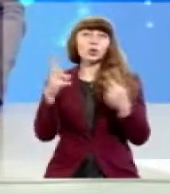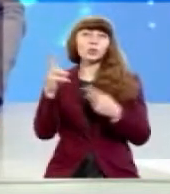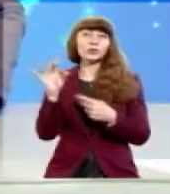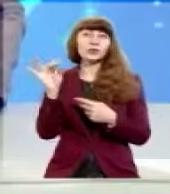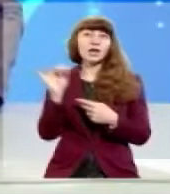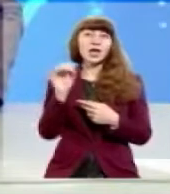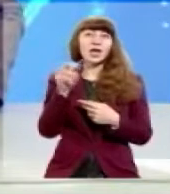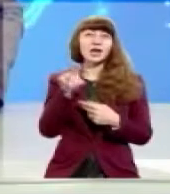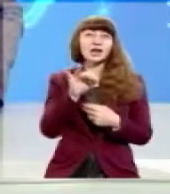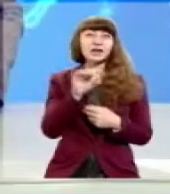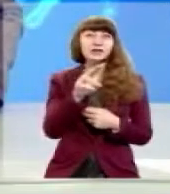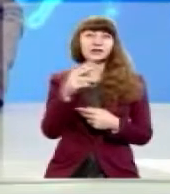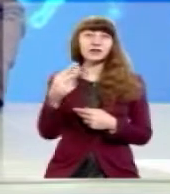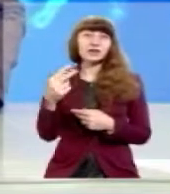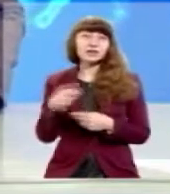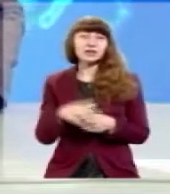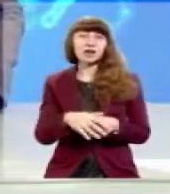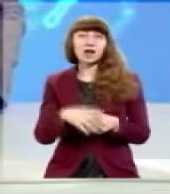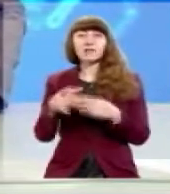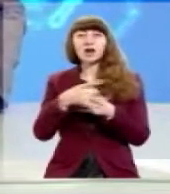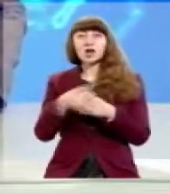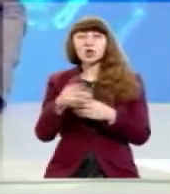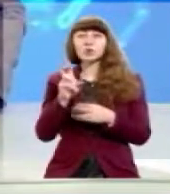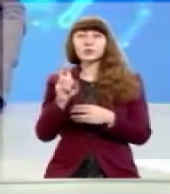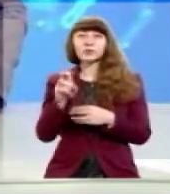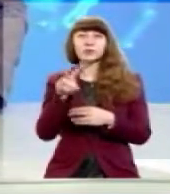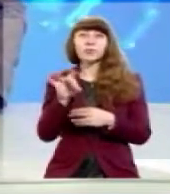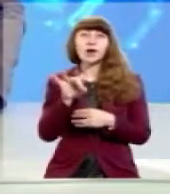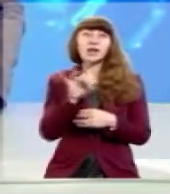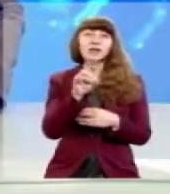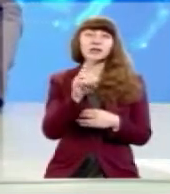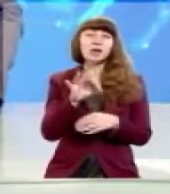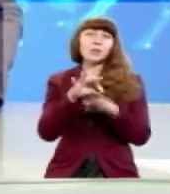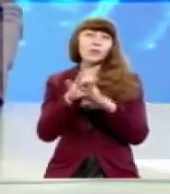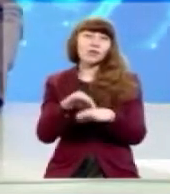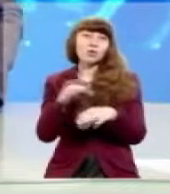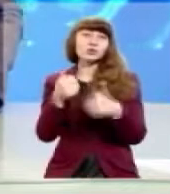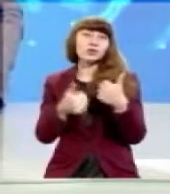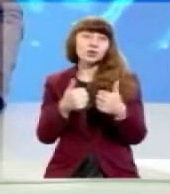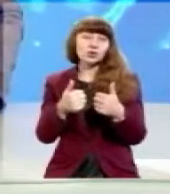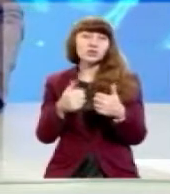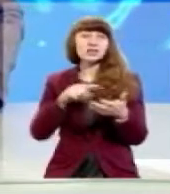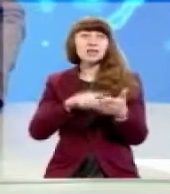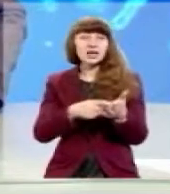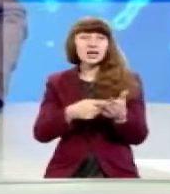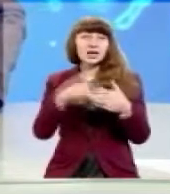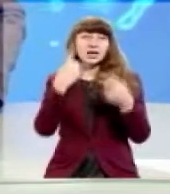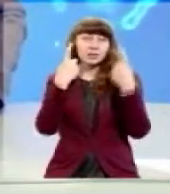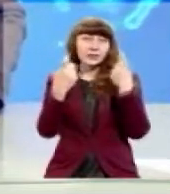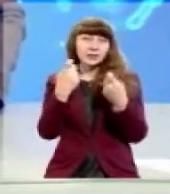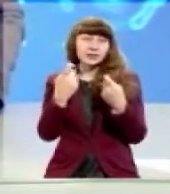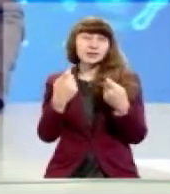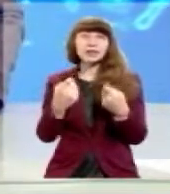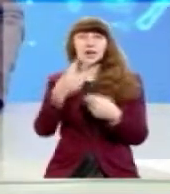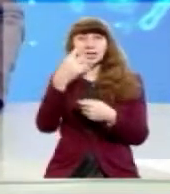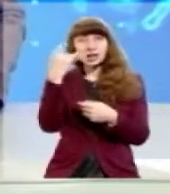ауданында осындай жоба жүзеге асырылуда. Мақсат – отбасы құндылықтарын насихаттап, қазақтың салт-дәстүрлерін дәріптеу. Биылда